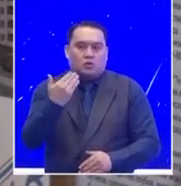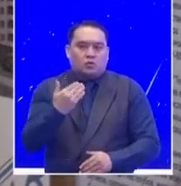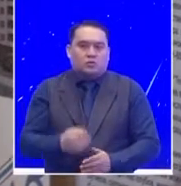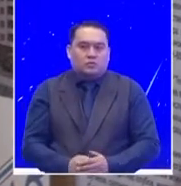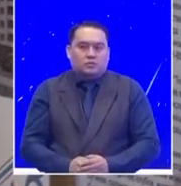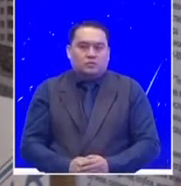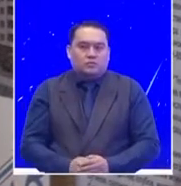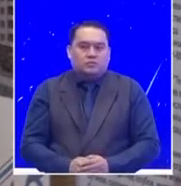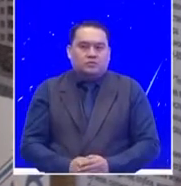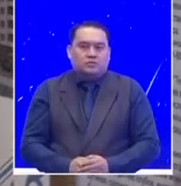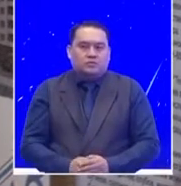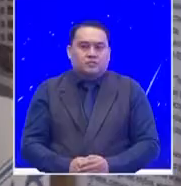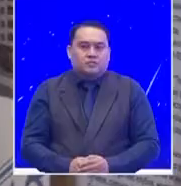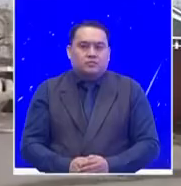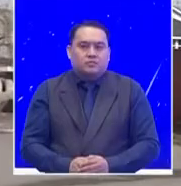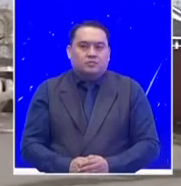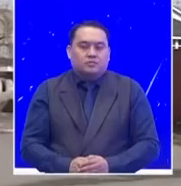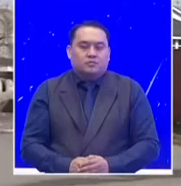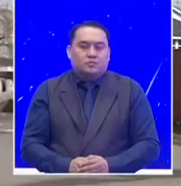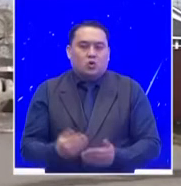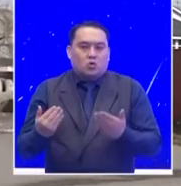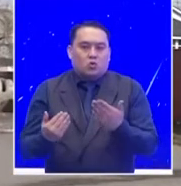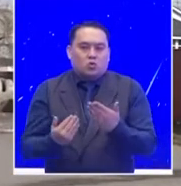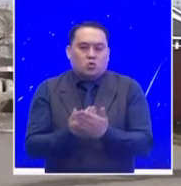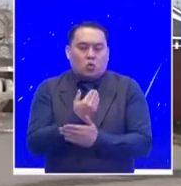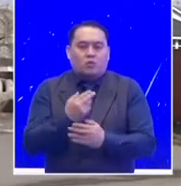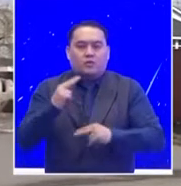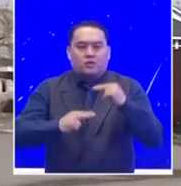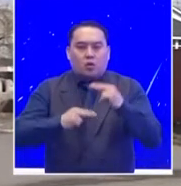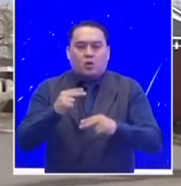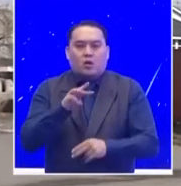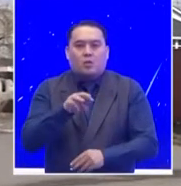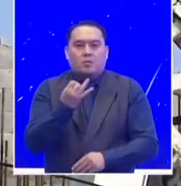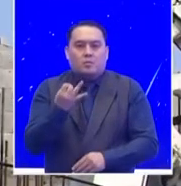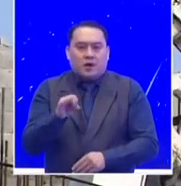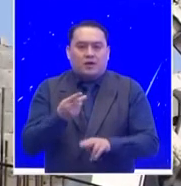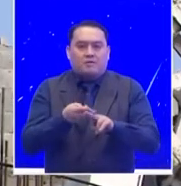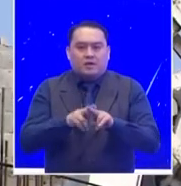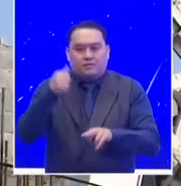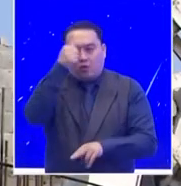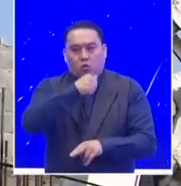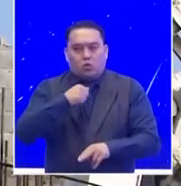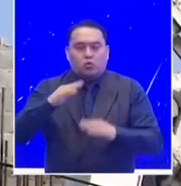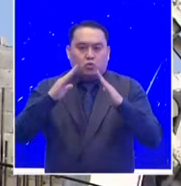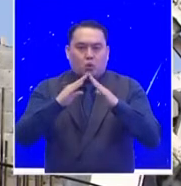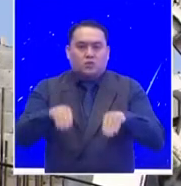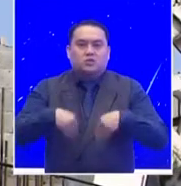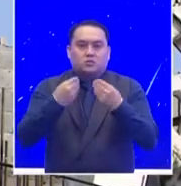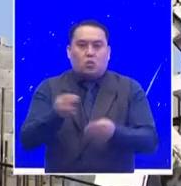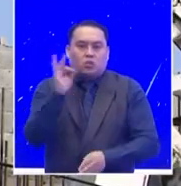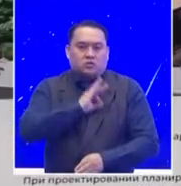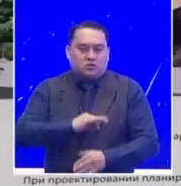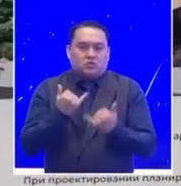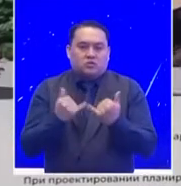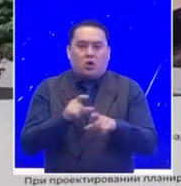достанется какая-то недвижимость. Новоселье капшигайцы отметят в мае этого года. Тогда дом сдадут в эксплуатацию. Сейчас